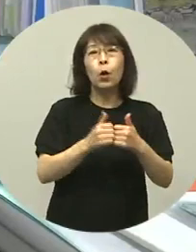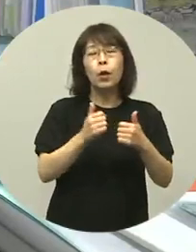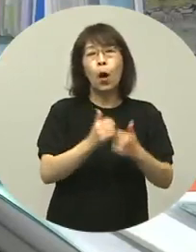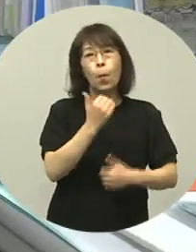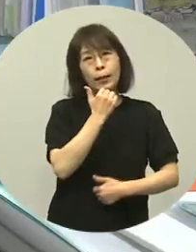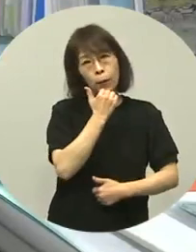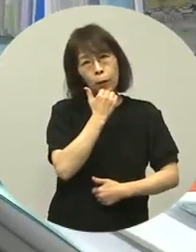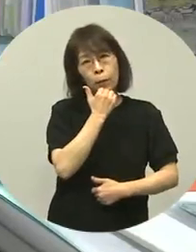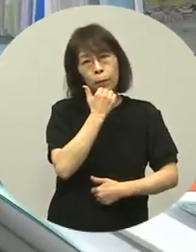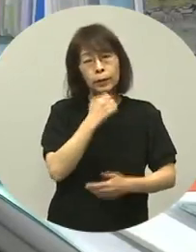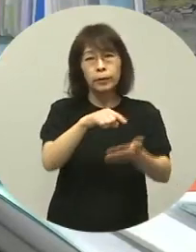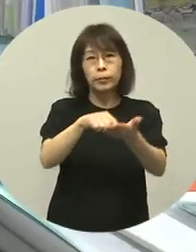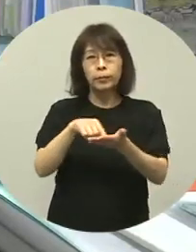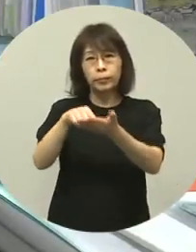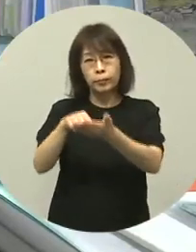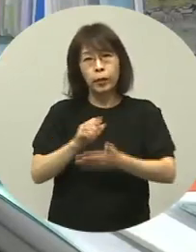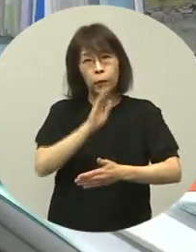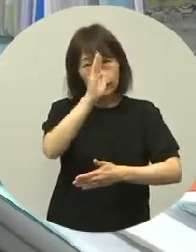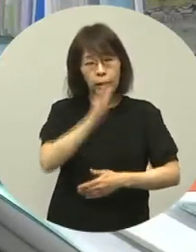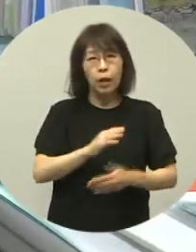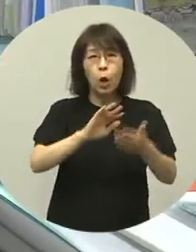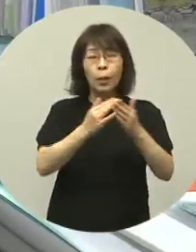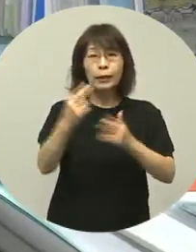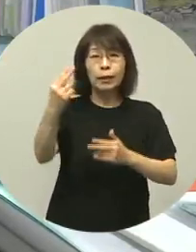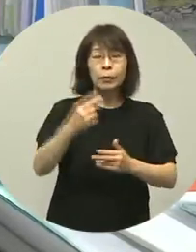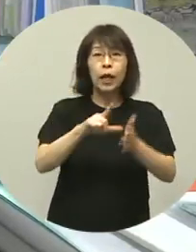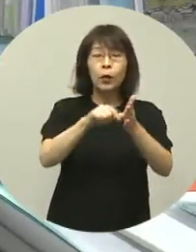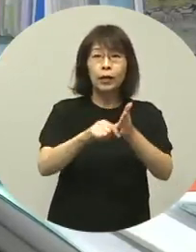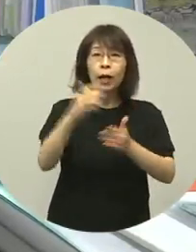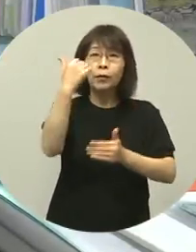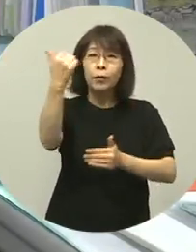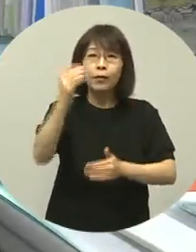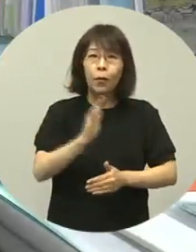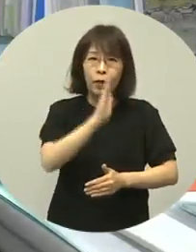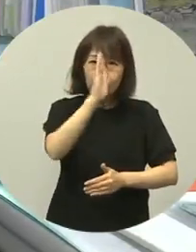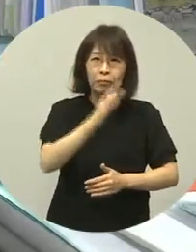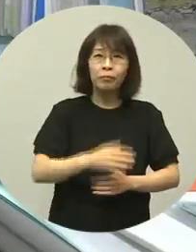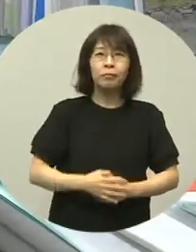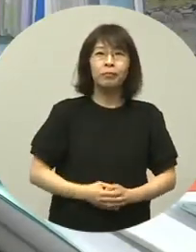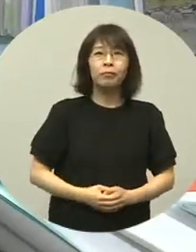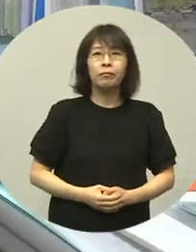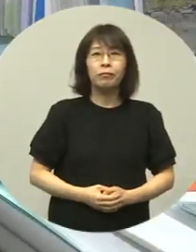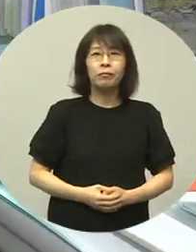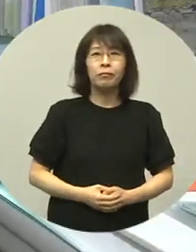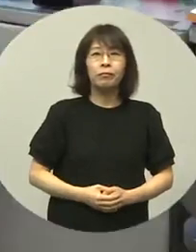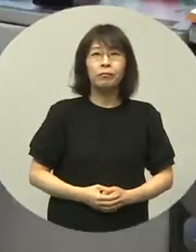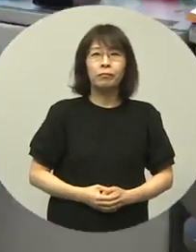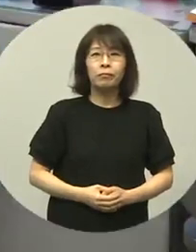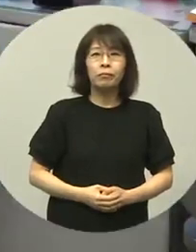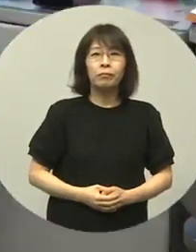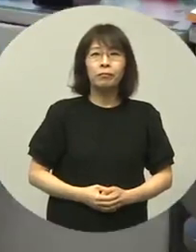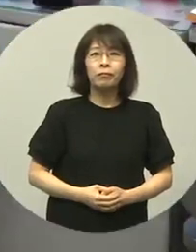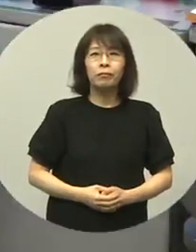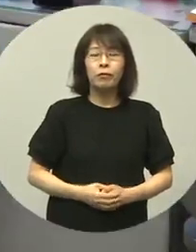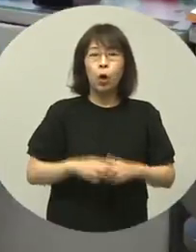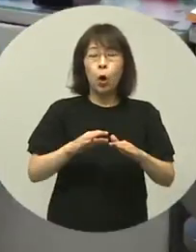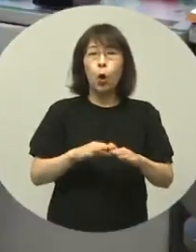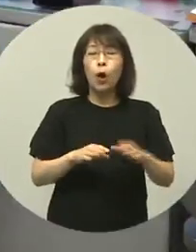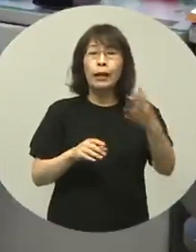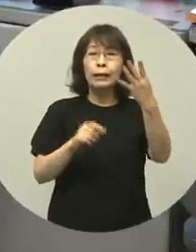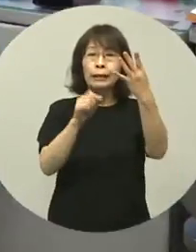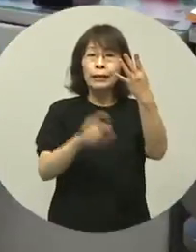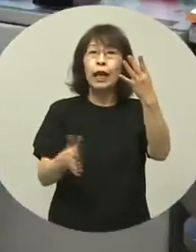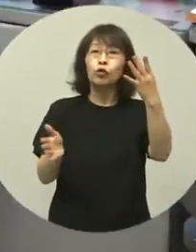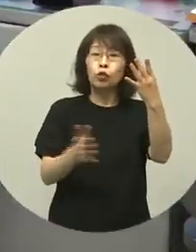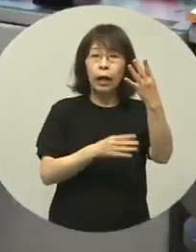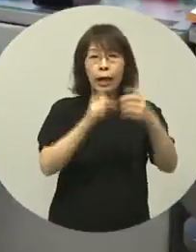りますので、ぜひお寄せください。街で見かけたらぜひ声をかけてください。よろしくお願いします。 この4月より全